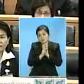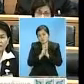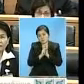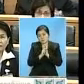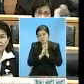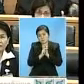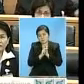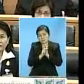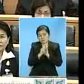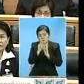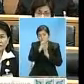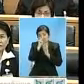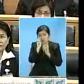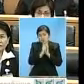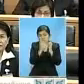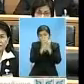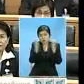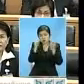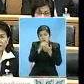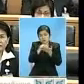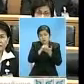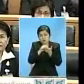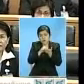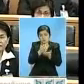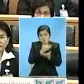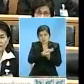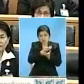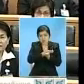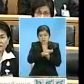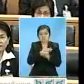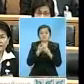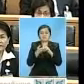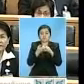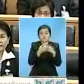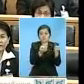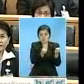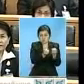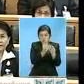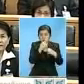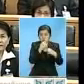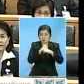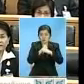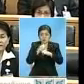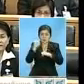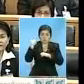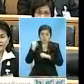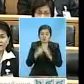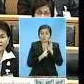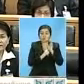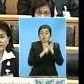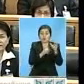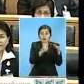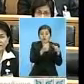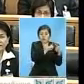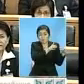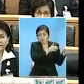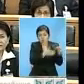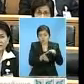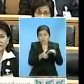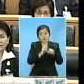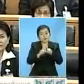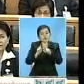ส่งผลชัดเจนครับเราได้เห็นการตัดสินทางการเมืองเรื่องการยุบพรรคหรือไม่ยุบพรรคห